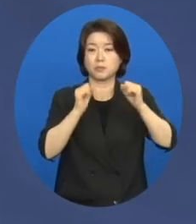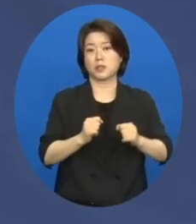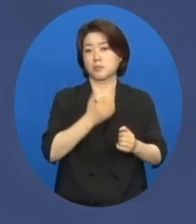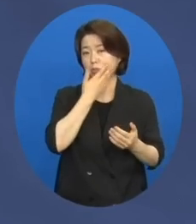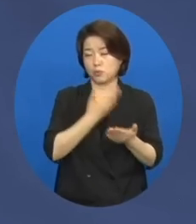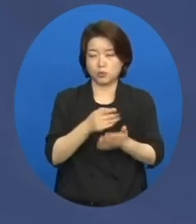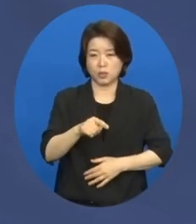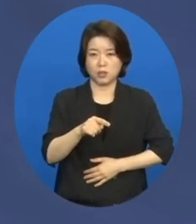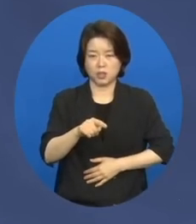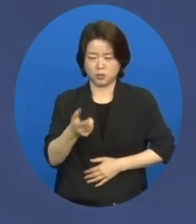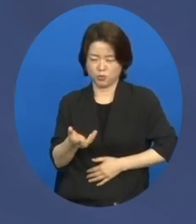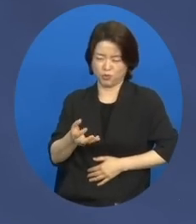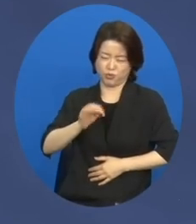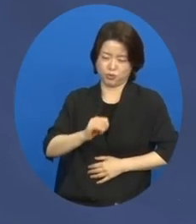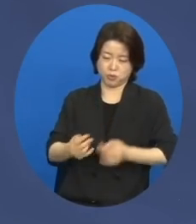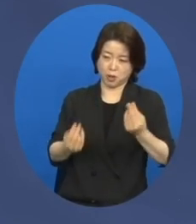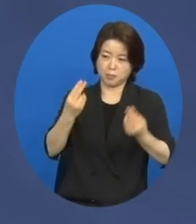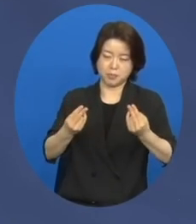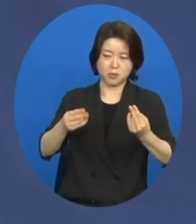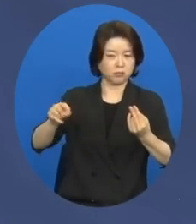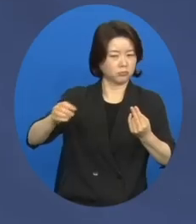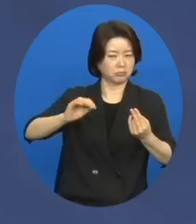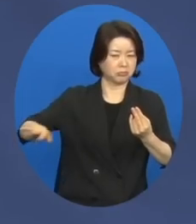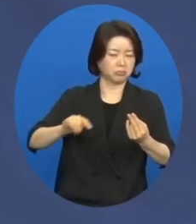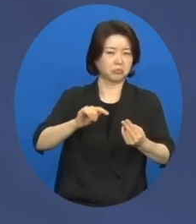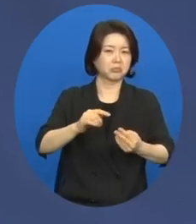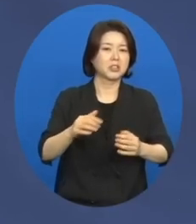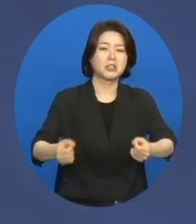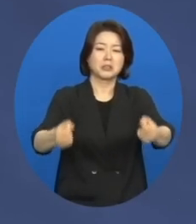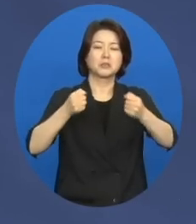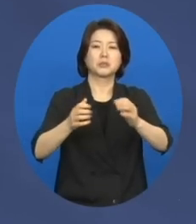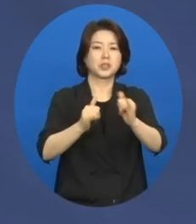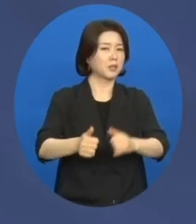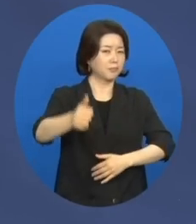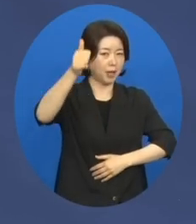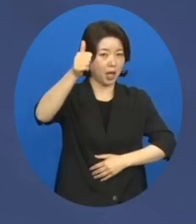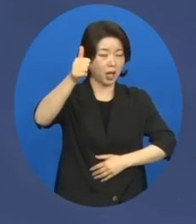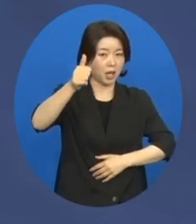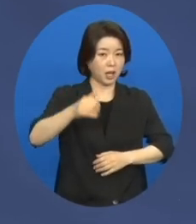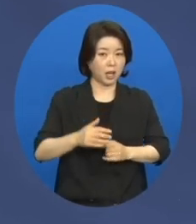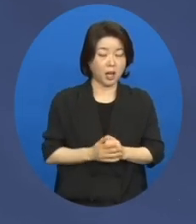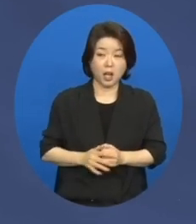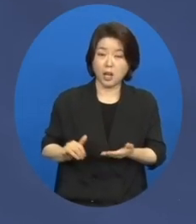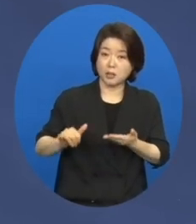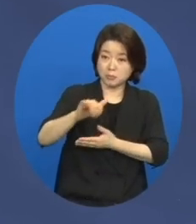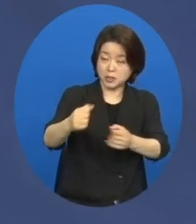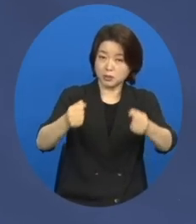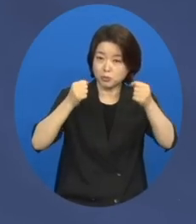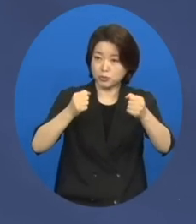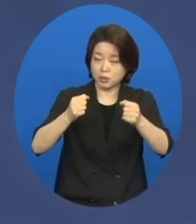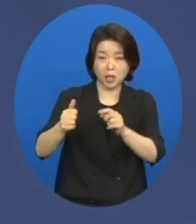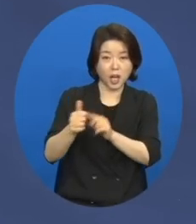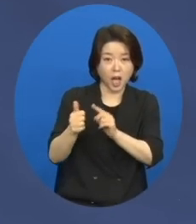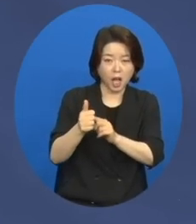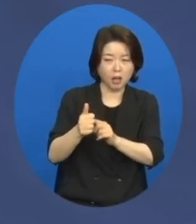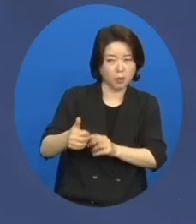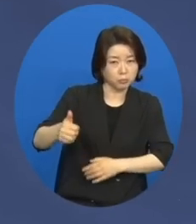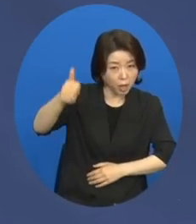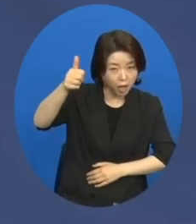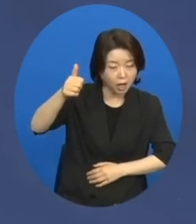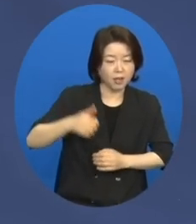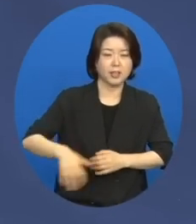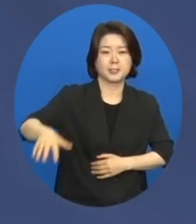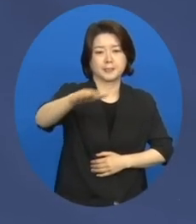가치하고도 비교할 수 없도록 그렇게 소중하게 생각하는데, 비행기 모는 파일럿만 해도 그런데 전 인류의